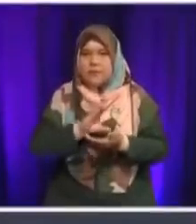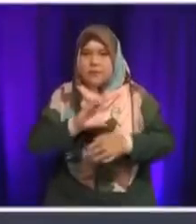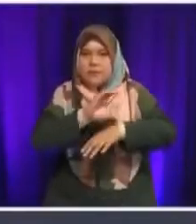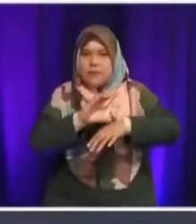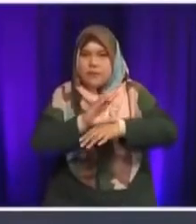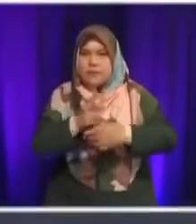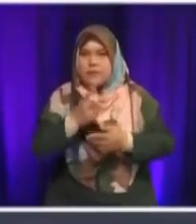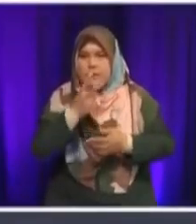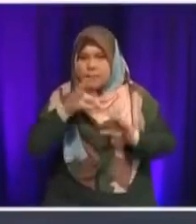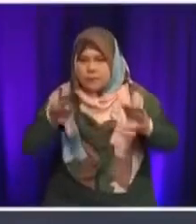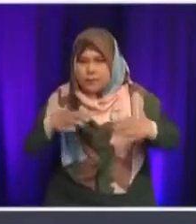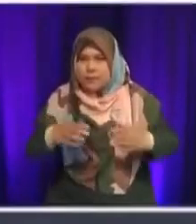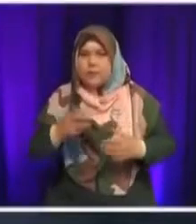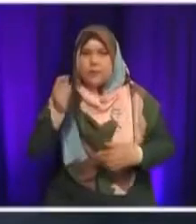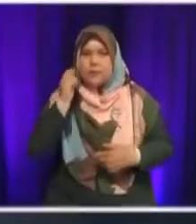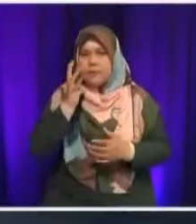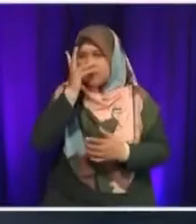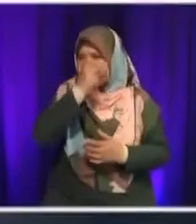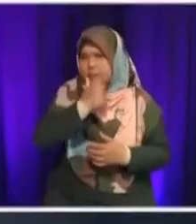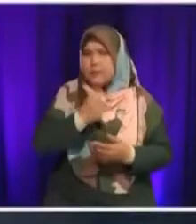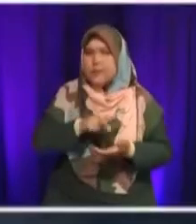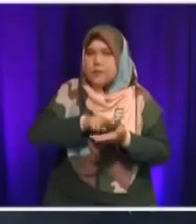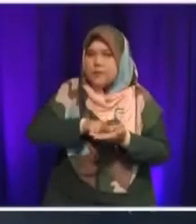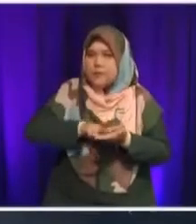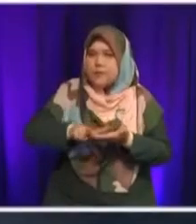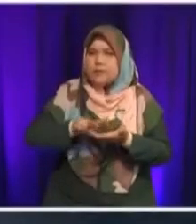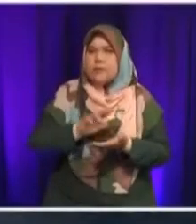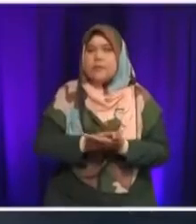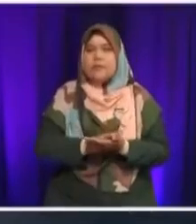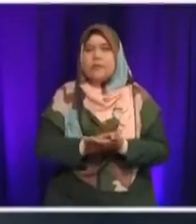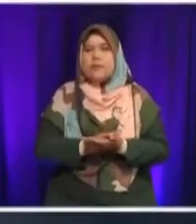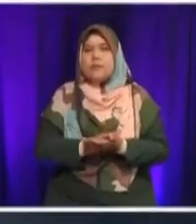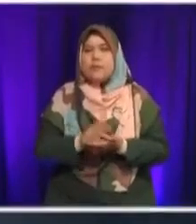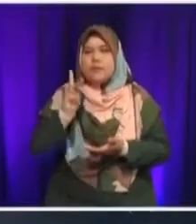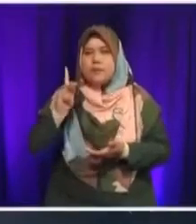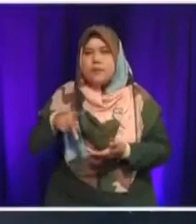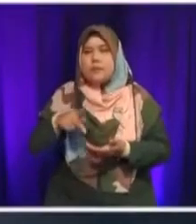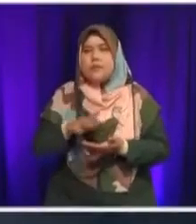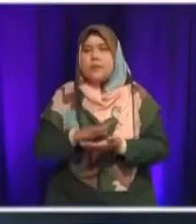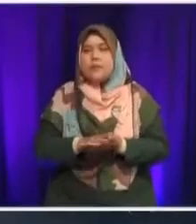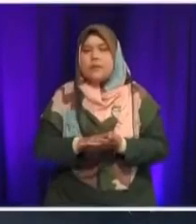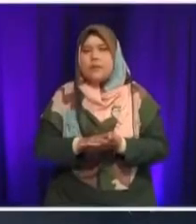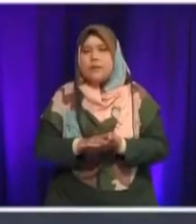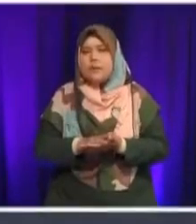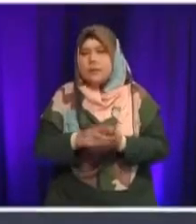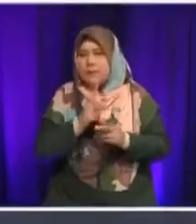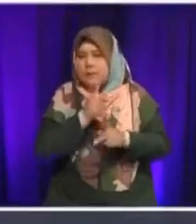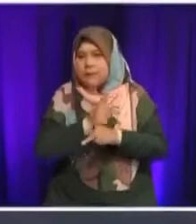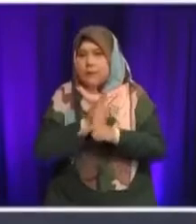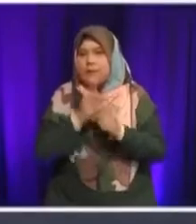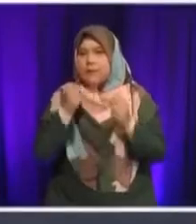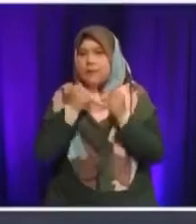bentuk yang macam cantik dan juga berkilat oke pastikan kita menyimpan di dalam